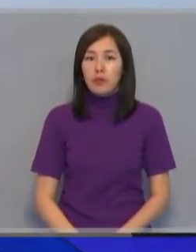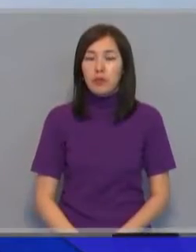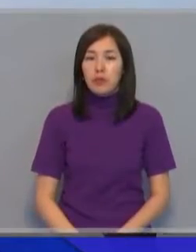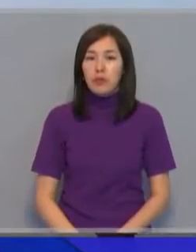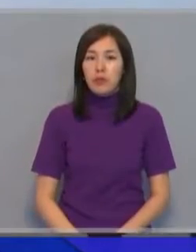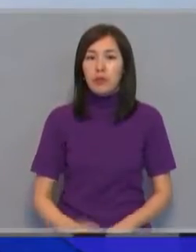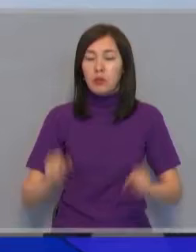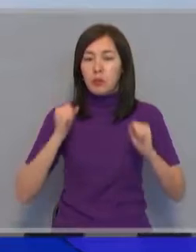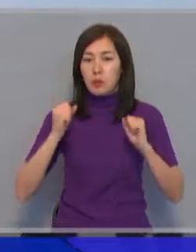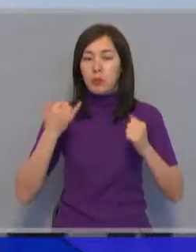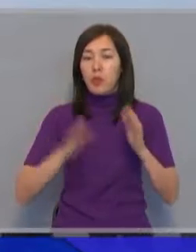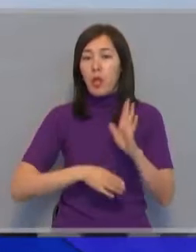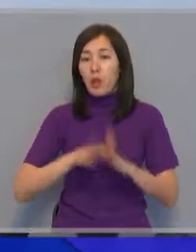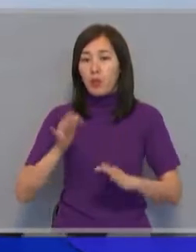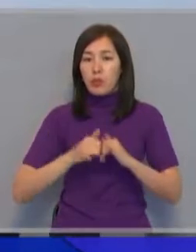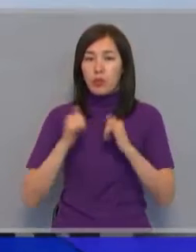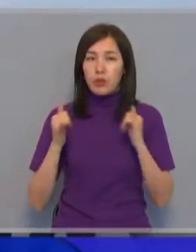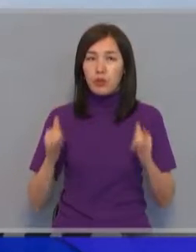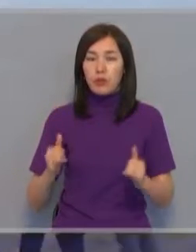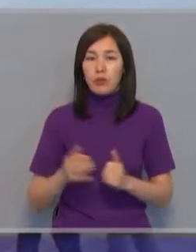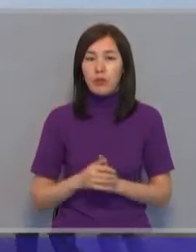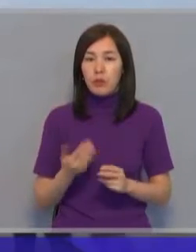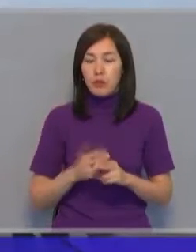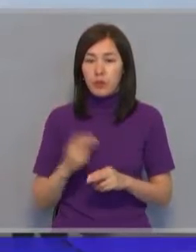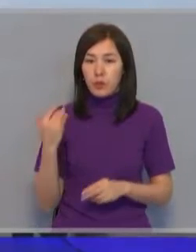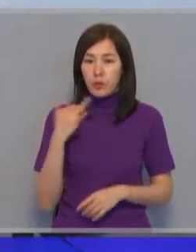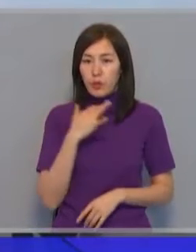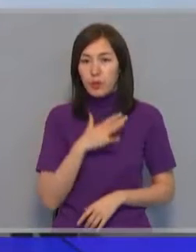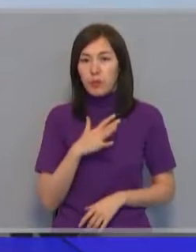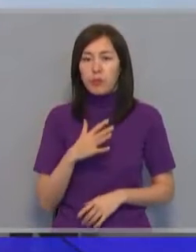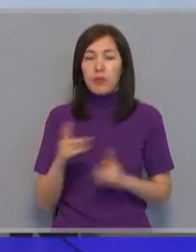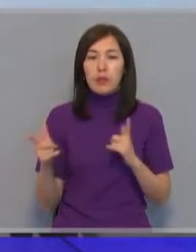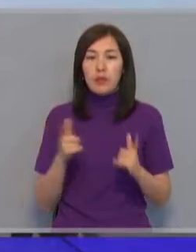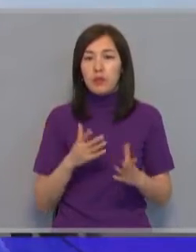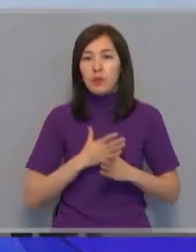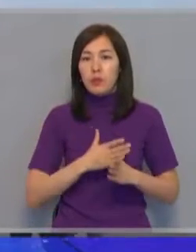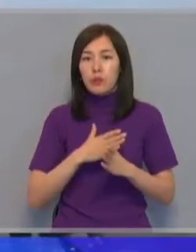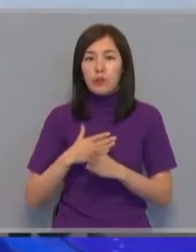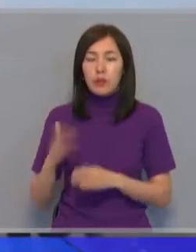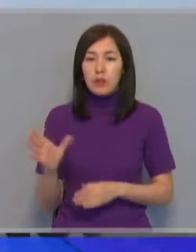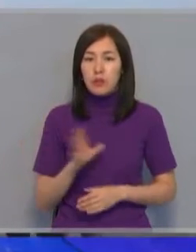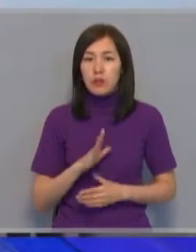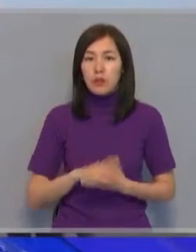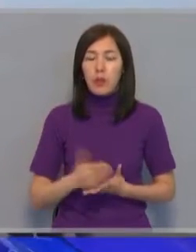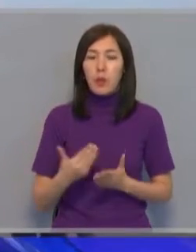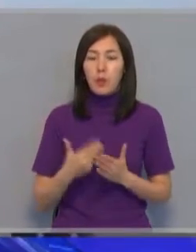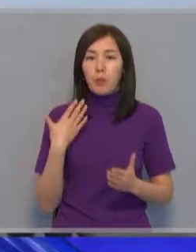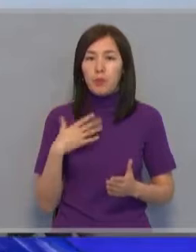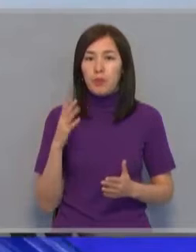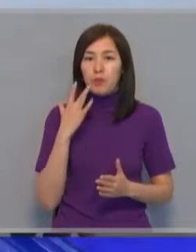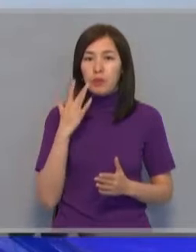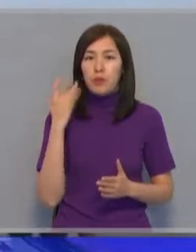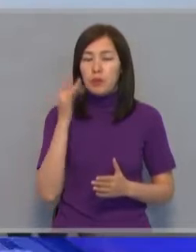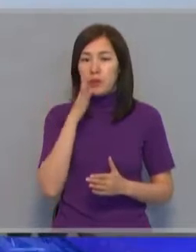көкпарымыз қазір жақсы дамып келеді. Оған көп нелер жасалып жатыр. Мысалы, баяғы біз сайызға